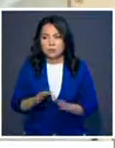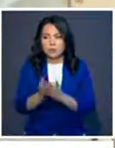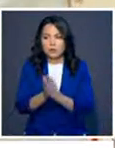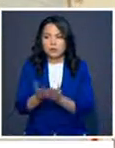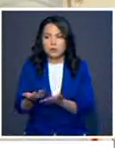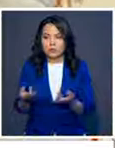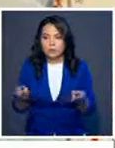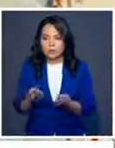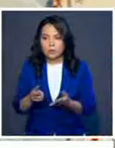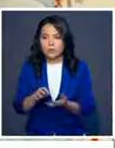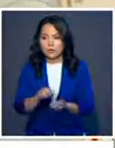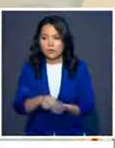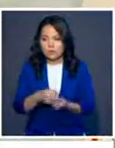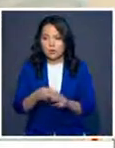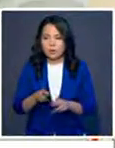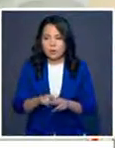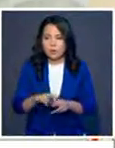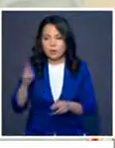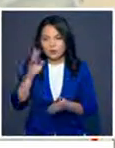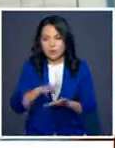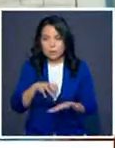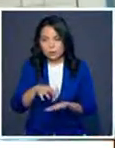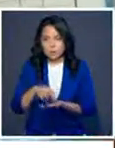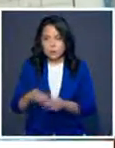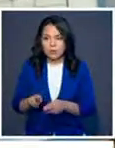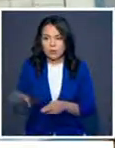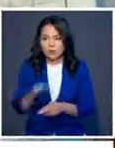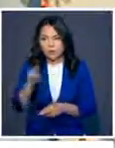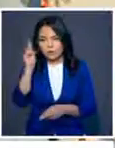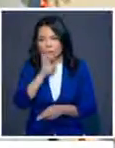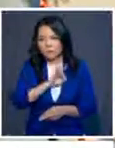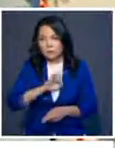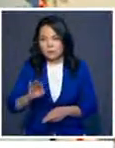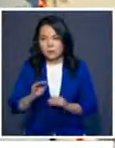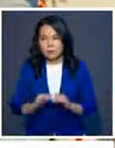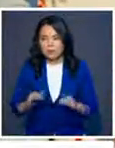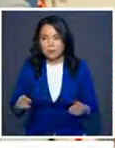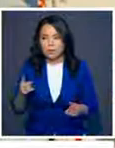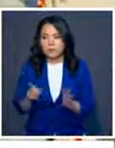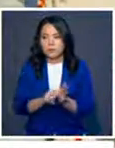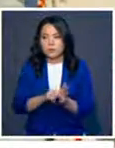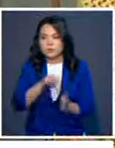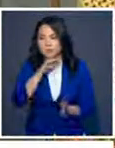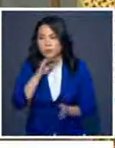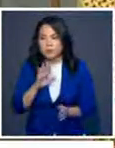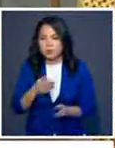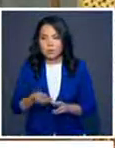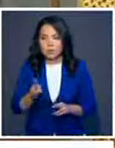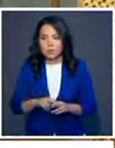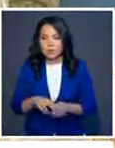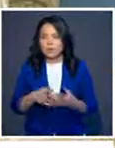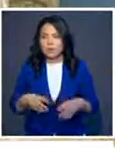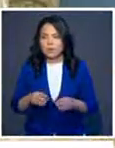оны бәрінің кісеріксін өткізіп отыр. Балдарының мен бәрі жақсы оқиды. Бір пенсия жетпейді бізге.